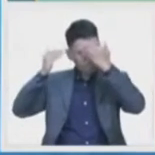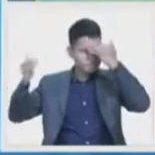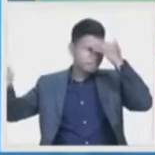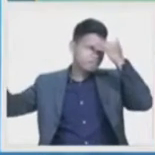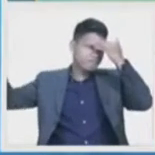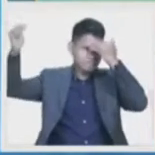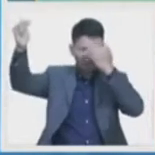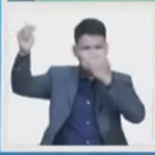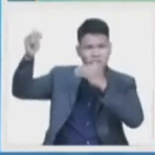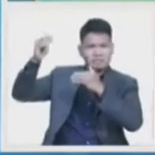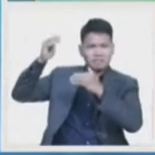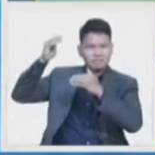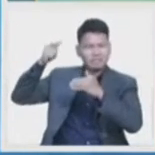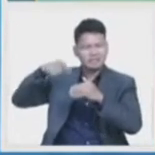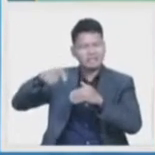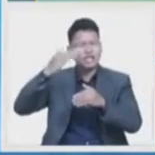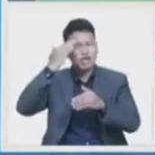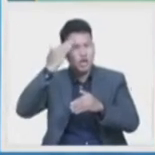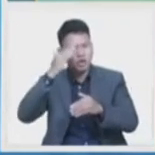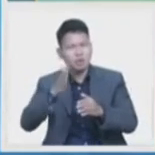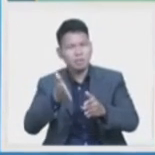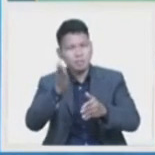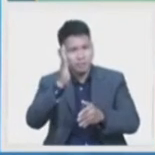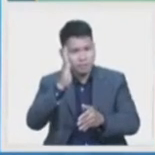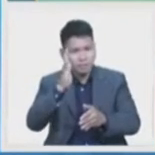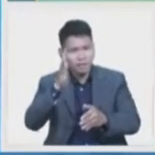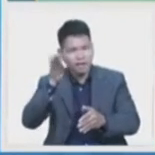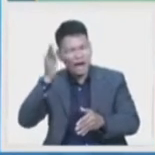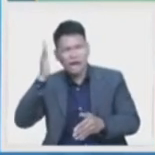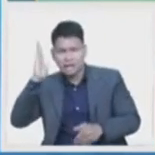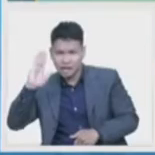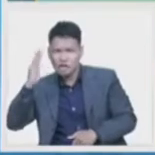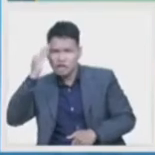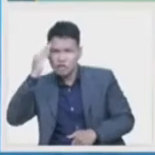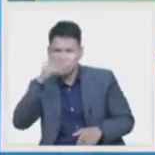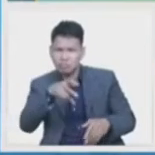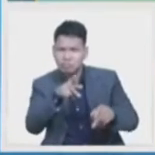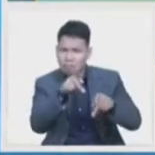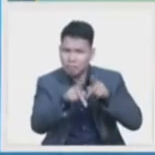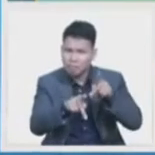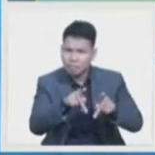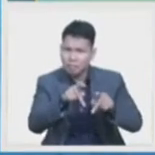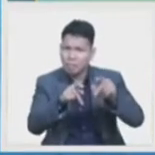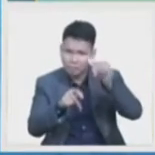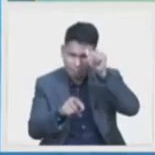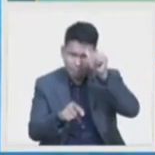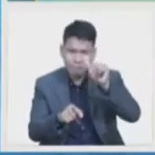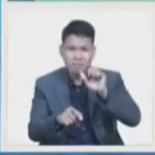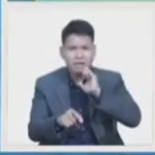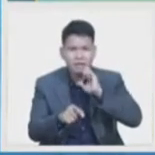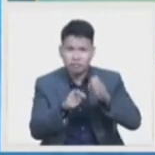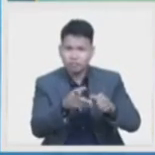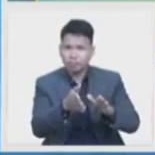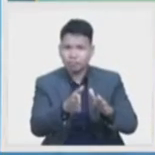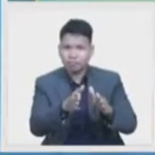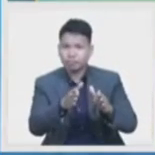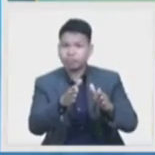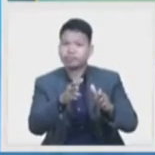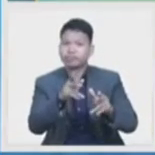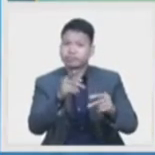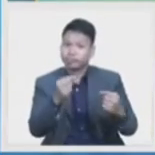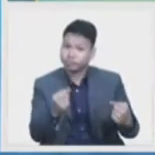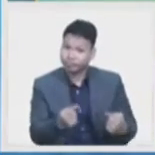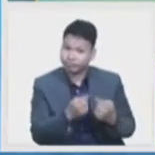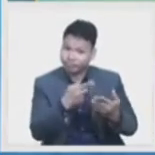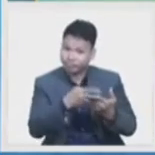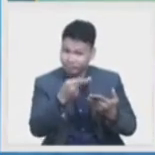ilang pagabuhaton magpakasala. Busa ilan na lang daan gibuhatan o programa. Aron dili